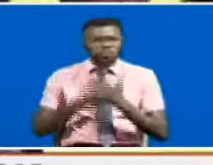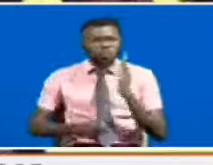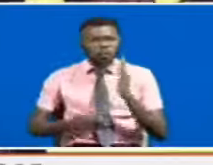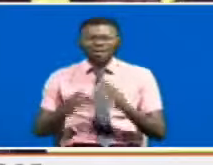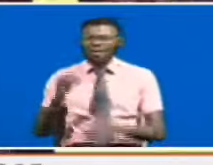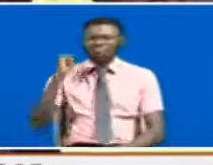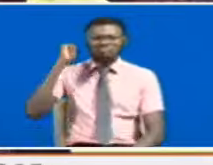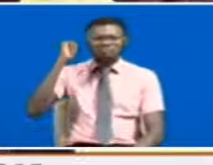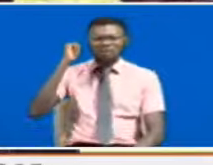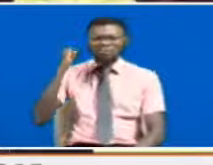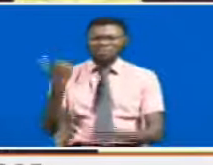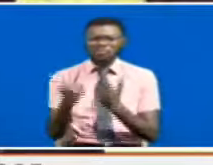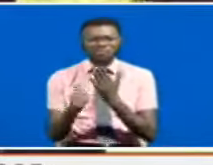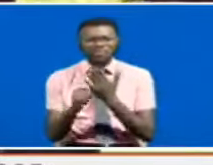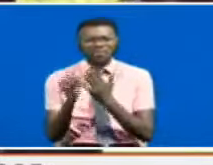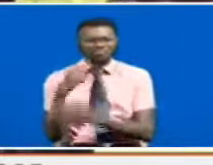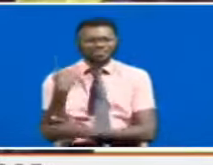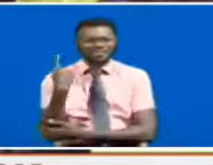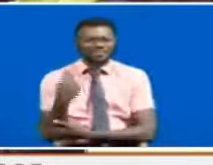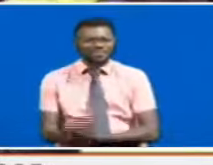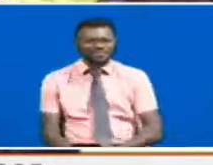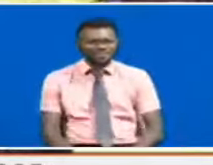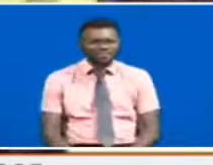zimechochewa kisiasa.